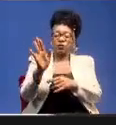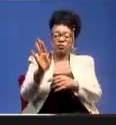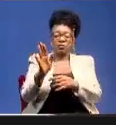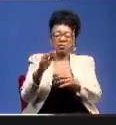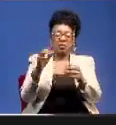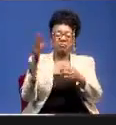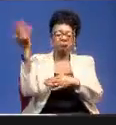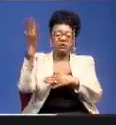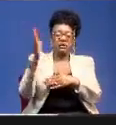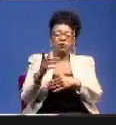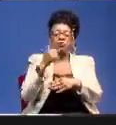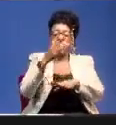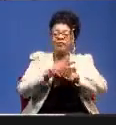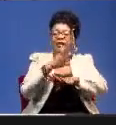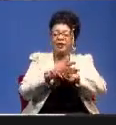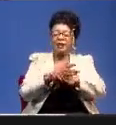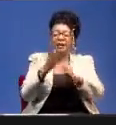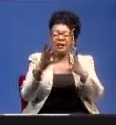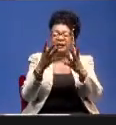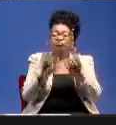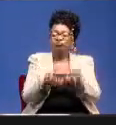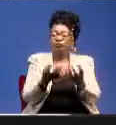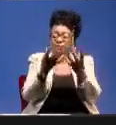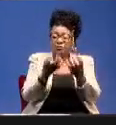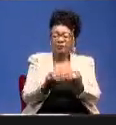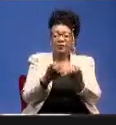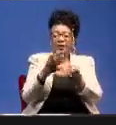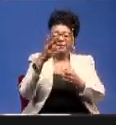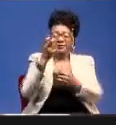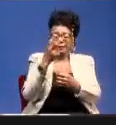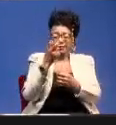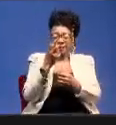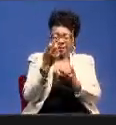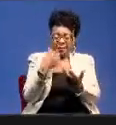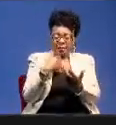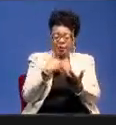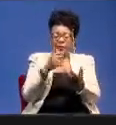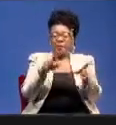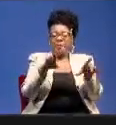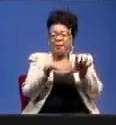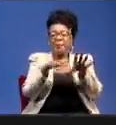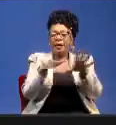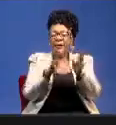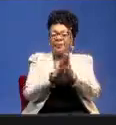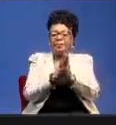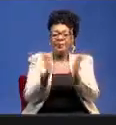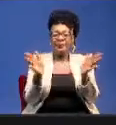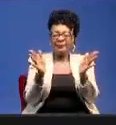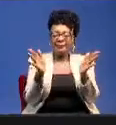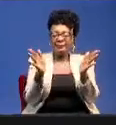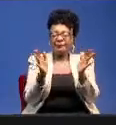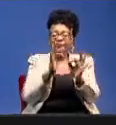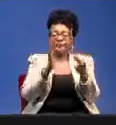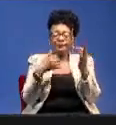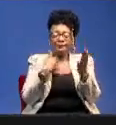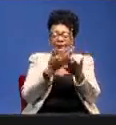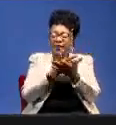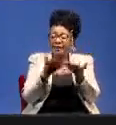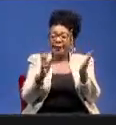rogue preachers who are exploiting and suspecting members of the public. If there be any